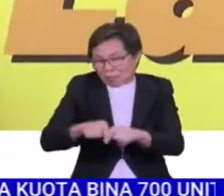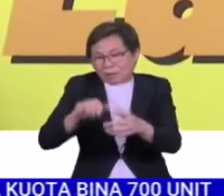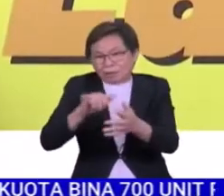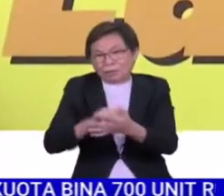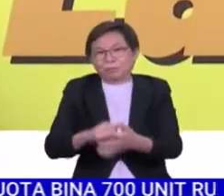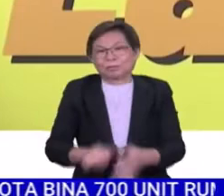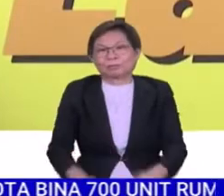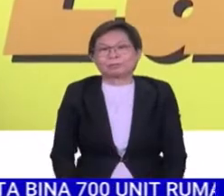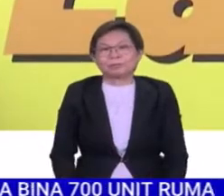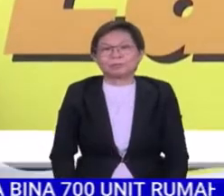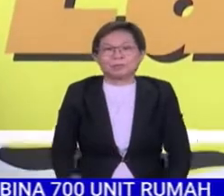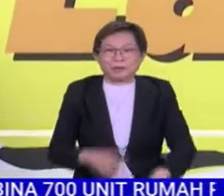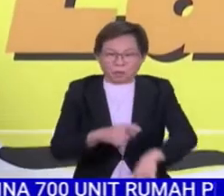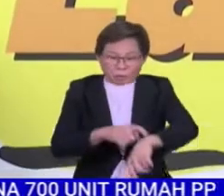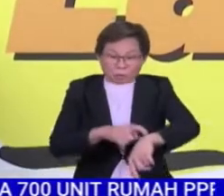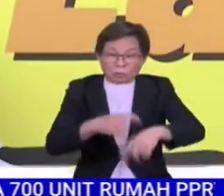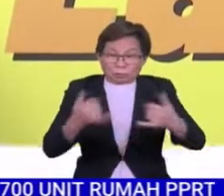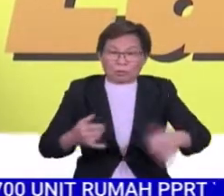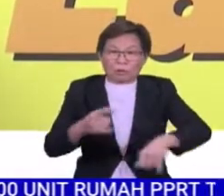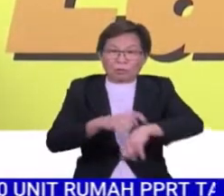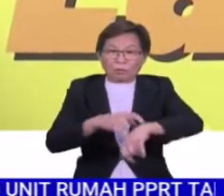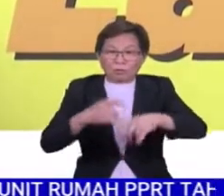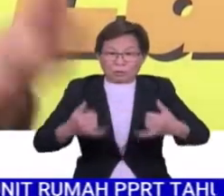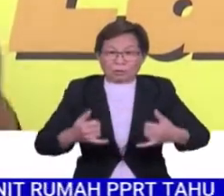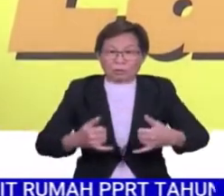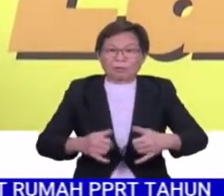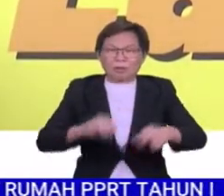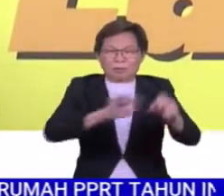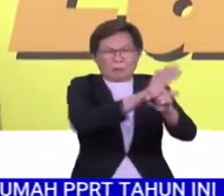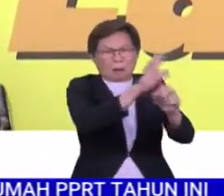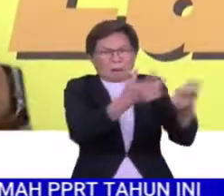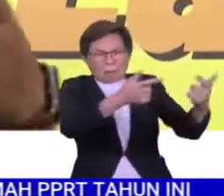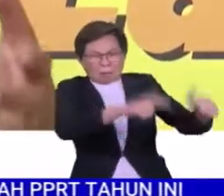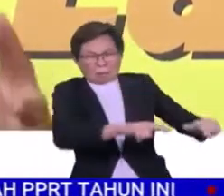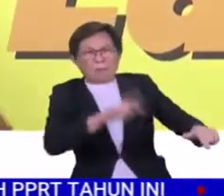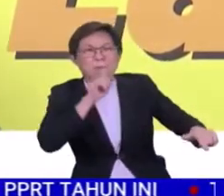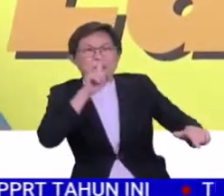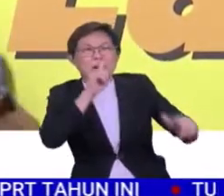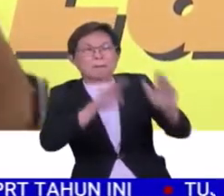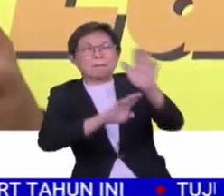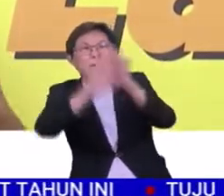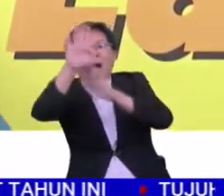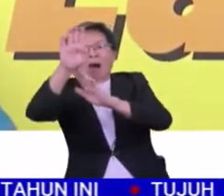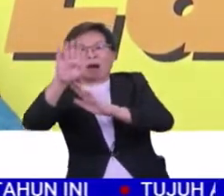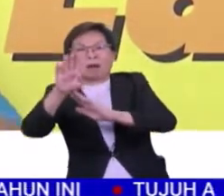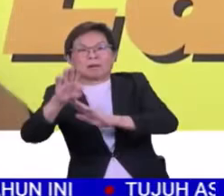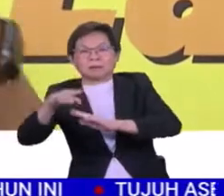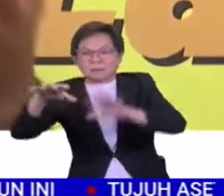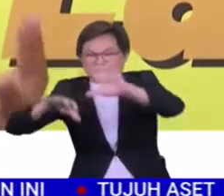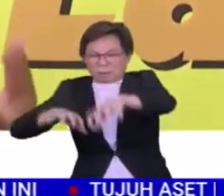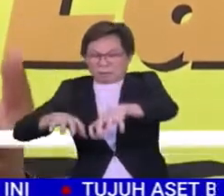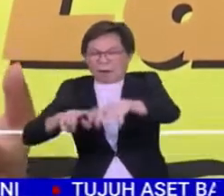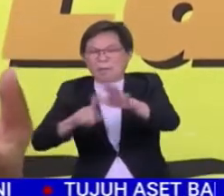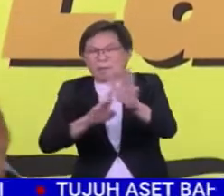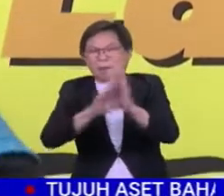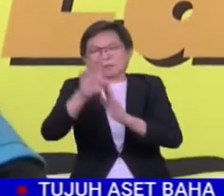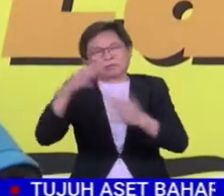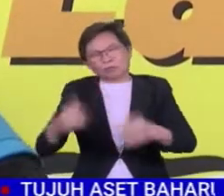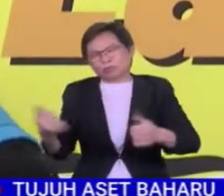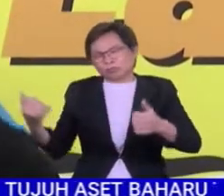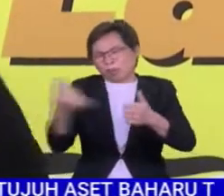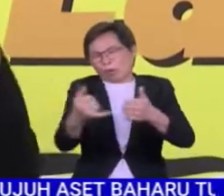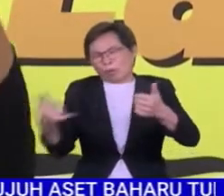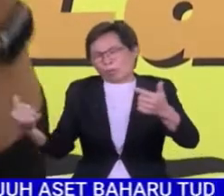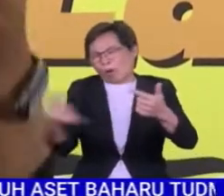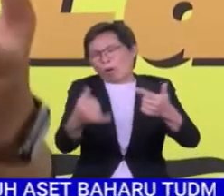Jadi pada waktu dan ketika ini memandangkan pandemik ini memang pembangunan daripada dia punya site, saya pun dah pergi dua kali dah melawat